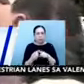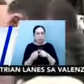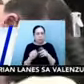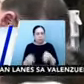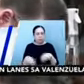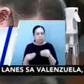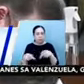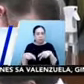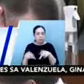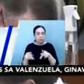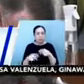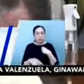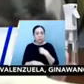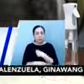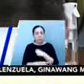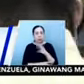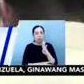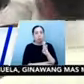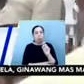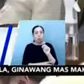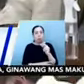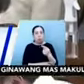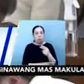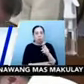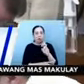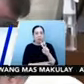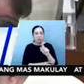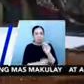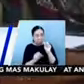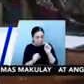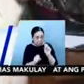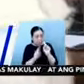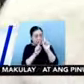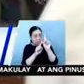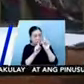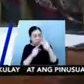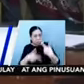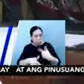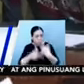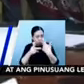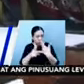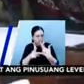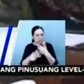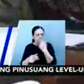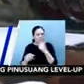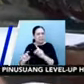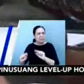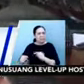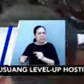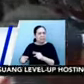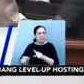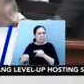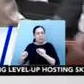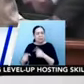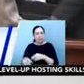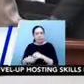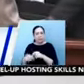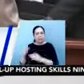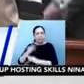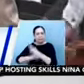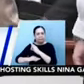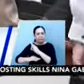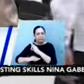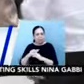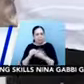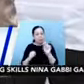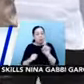kay Senator Bong Revilla na online muna umattend ng session. Nagpapagaling pa kasi siya mula sa kanyang injury sa paa. May I know the